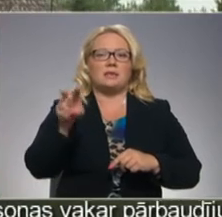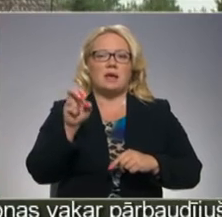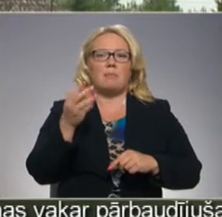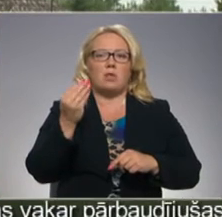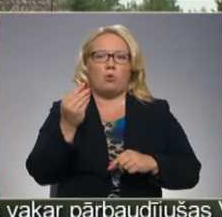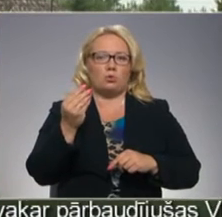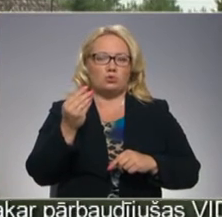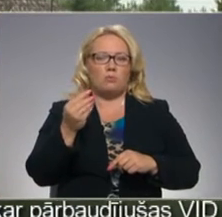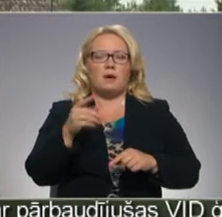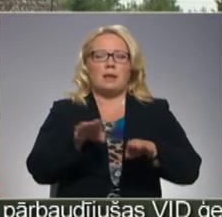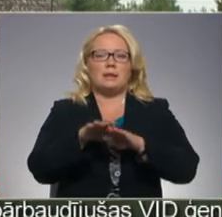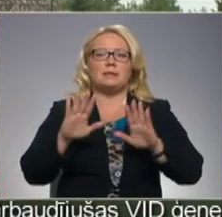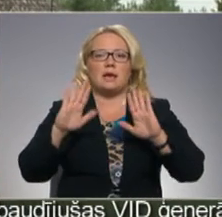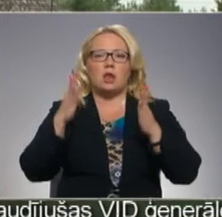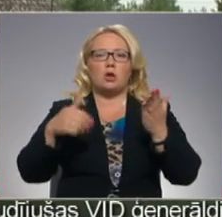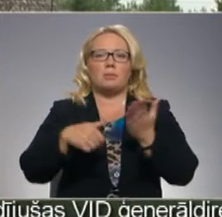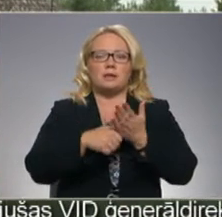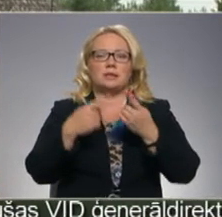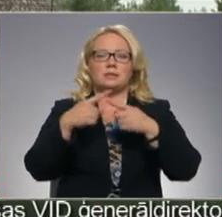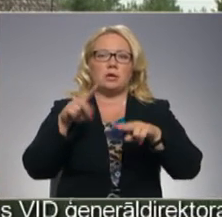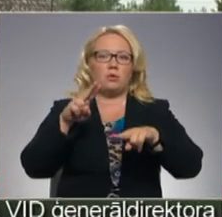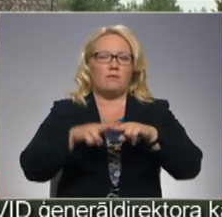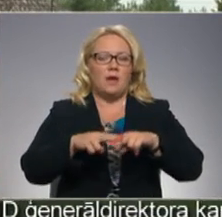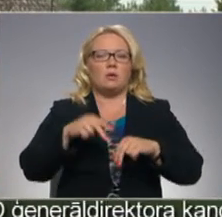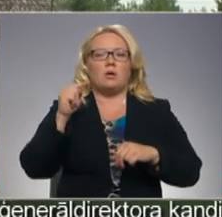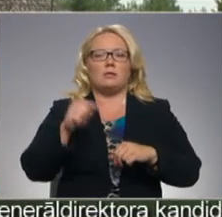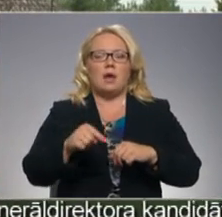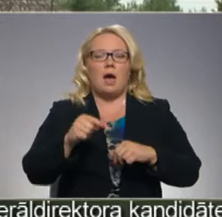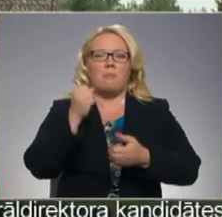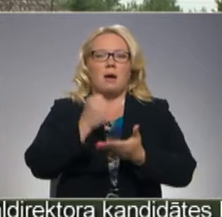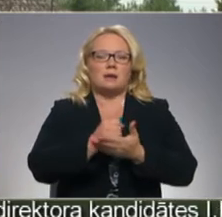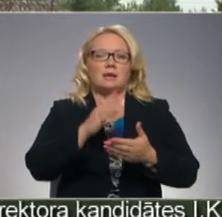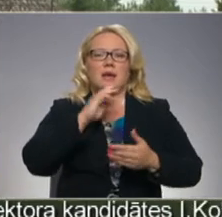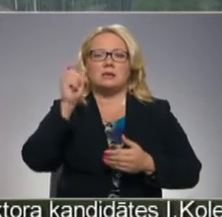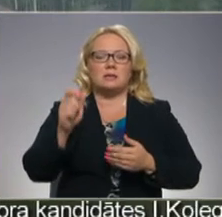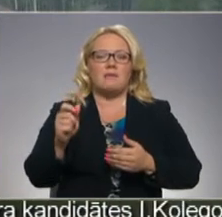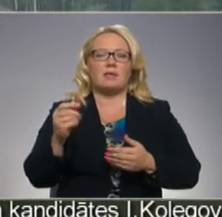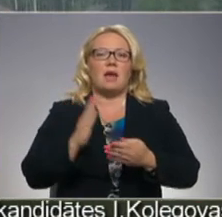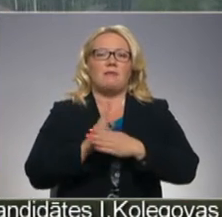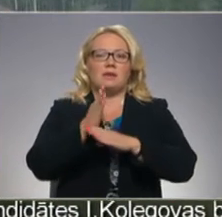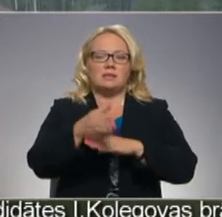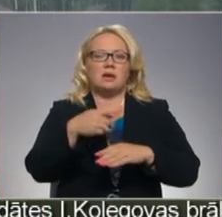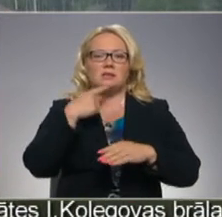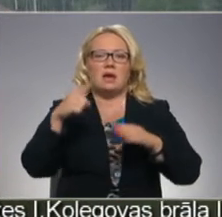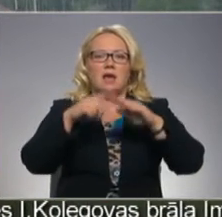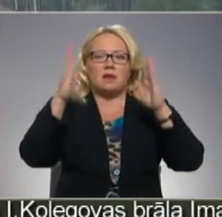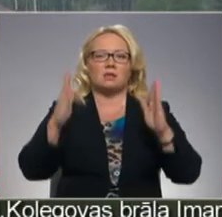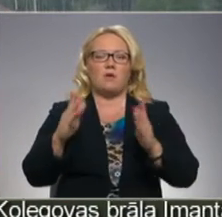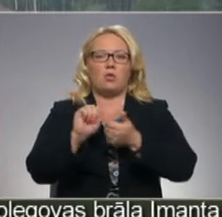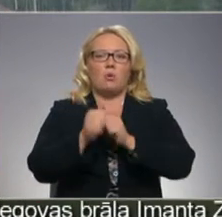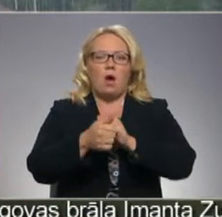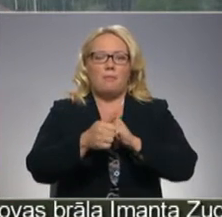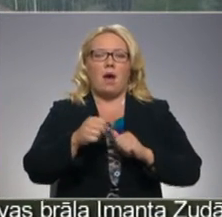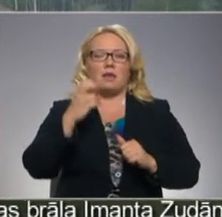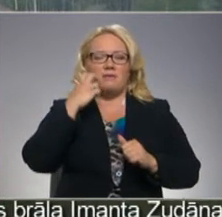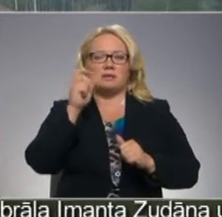naudas summu. Līdzīgi gadījumi reģistrēt arī citu vietu. Tā Mērsnēna pagastā kāda sieviete, kā vizītes mērķi minot transformatoru nomaiņu, sirmgalvē